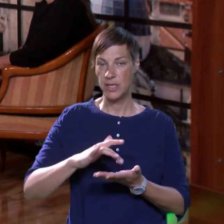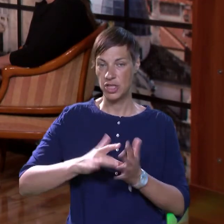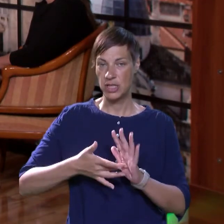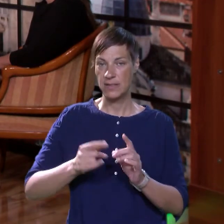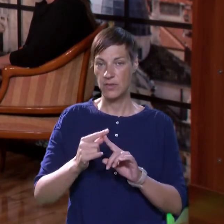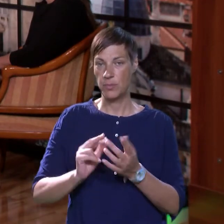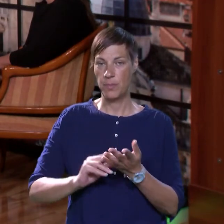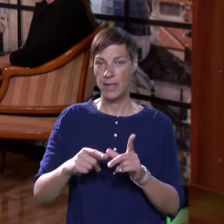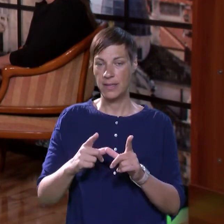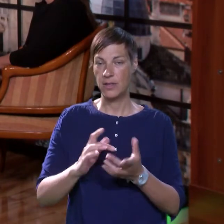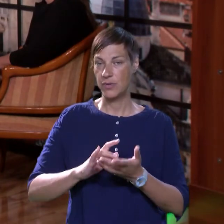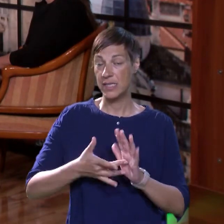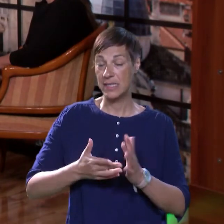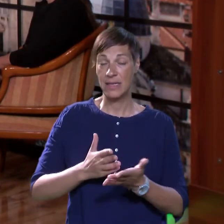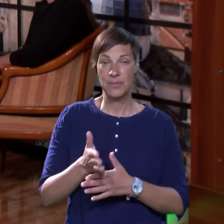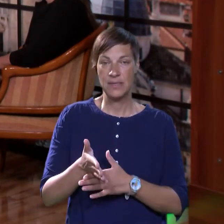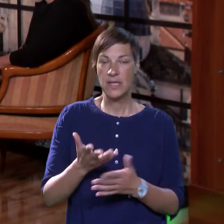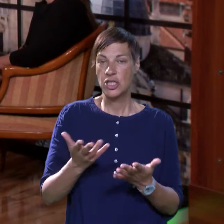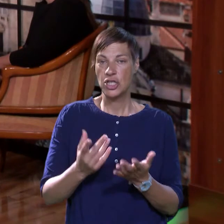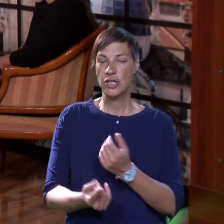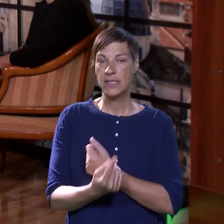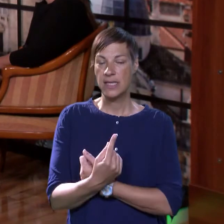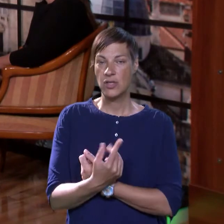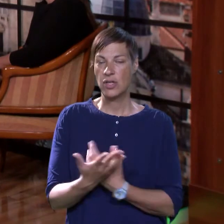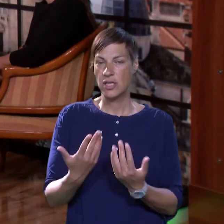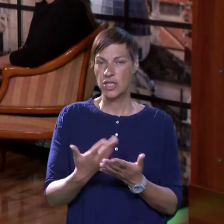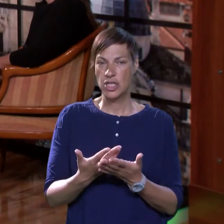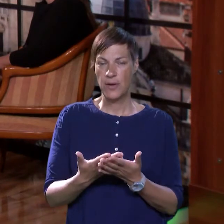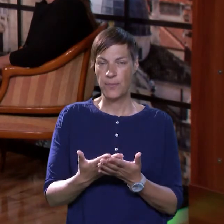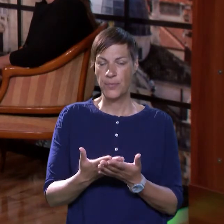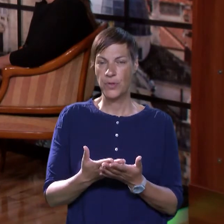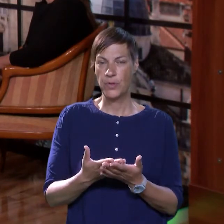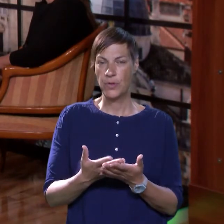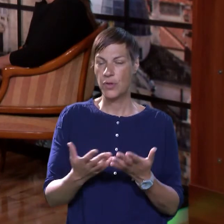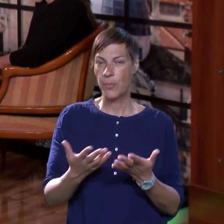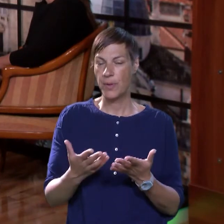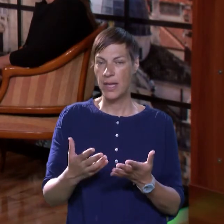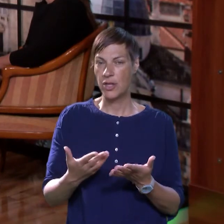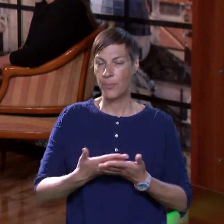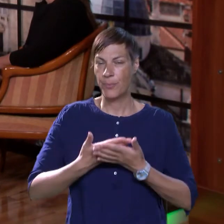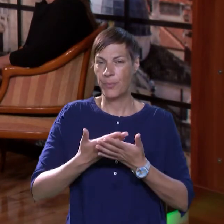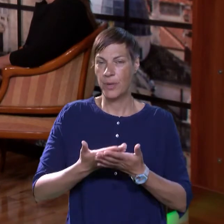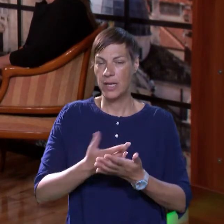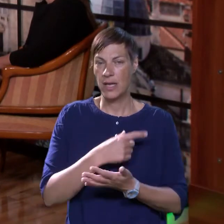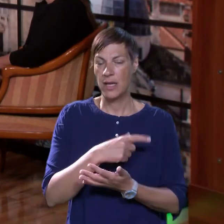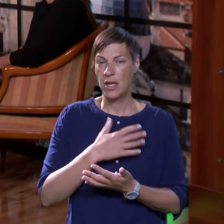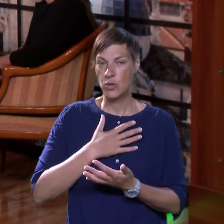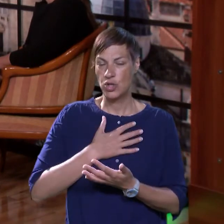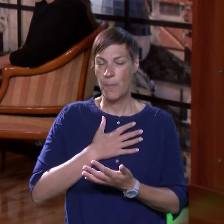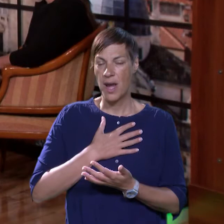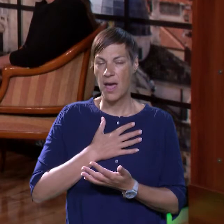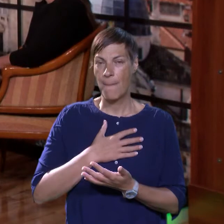svi u Petrinju i sad bi svi, i stvari što se događa. U tom jednom fenomenu koji je potaknut ljudskom